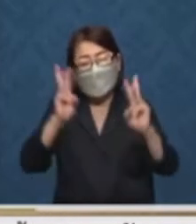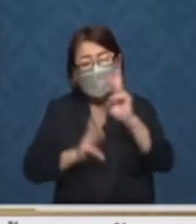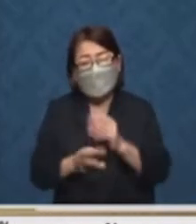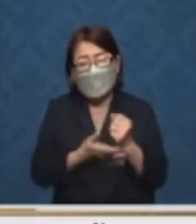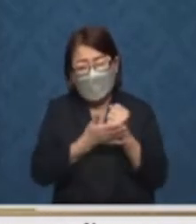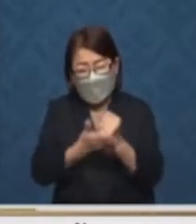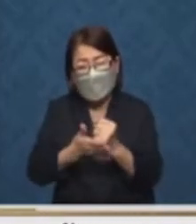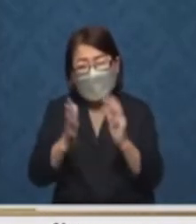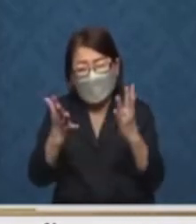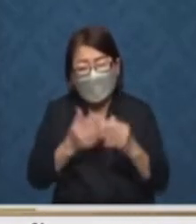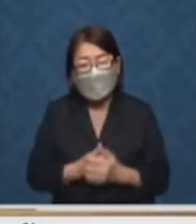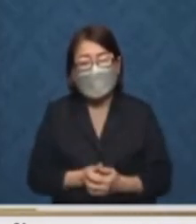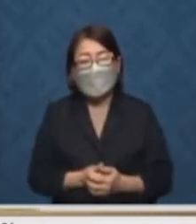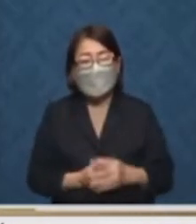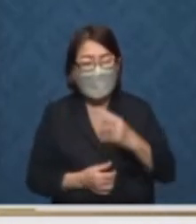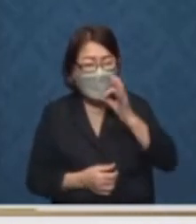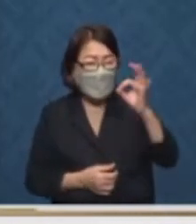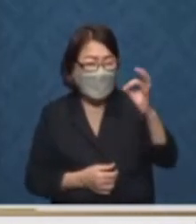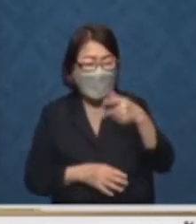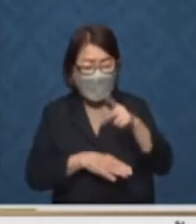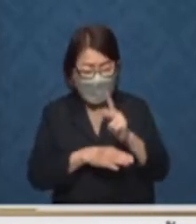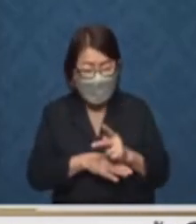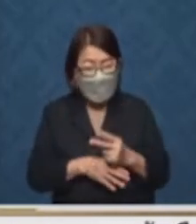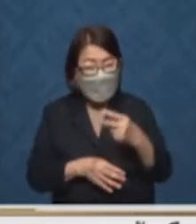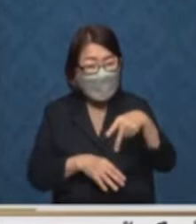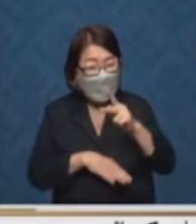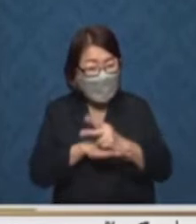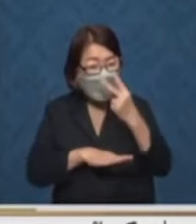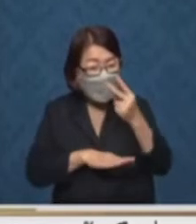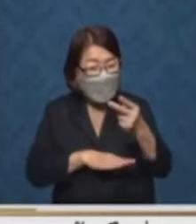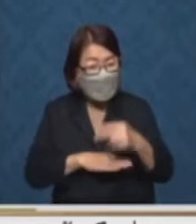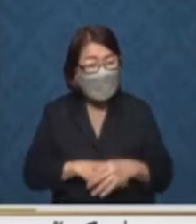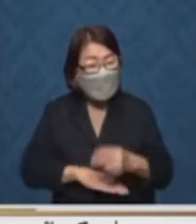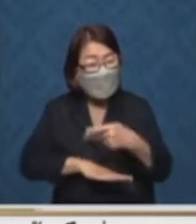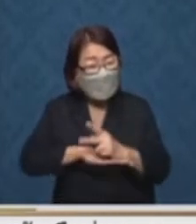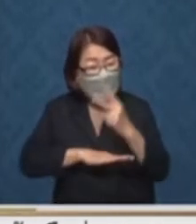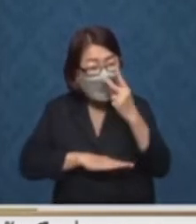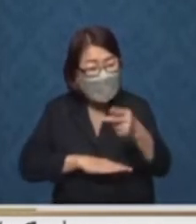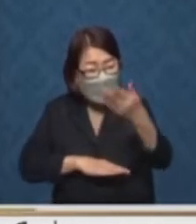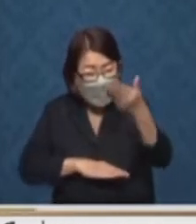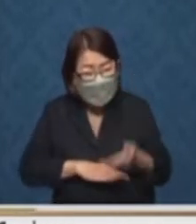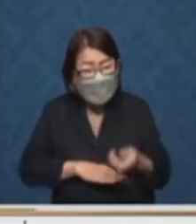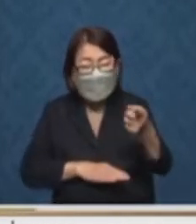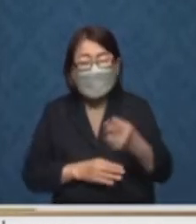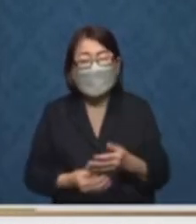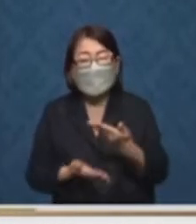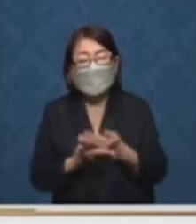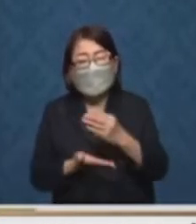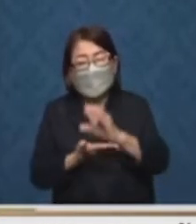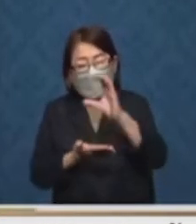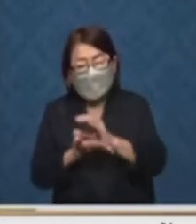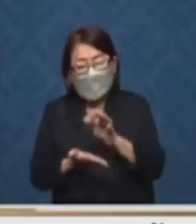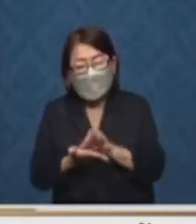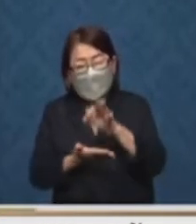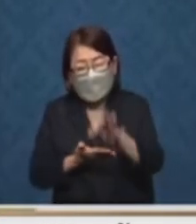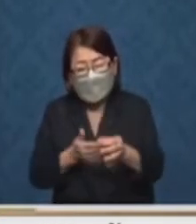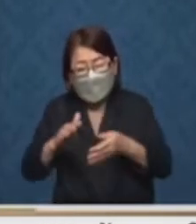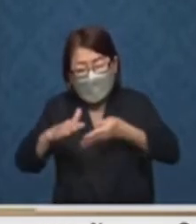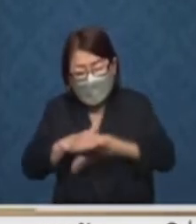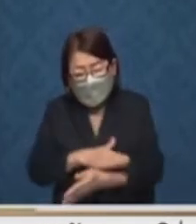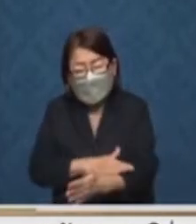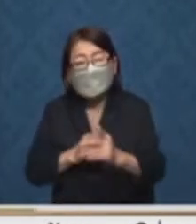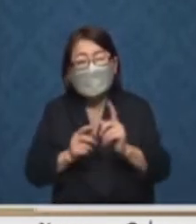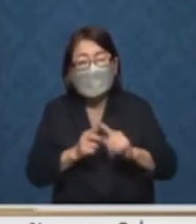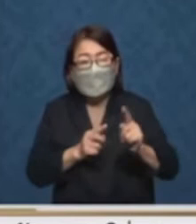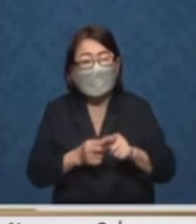ช่วยแต่ผมพ้องท่านประธานเห็นไหมครับท่านประธานดูสิครับเนี่ยงบประมาณจัดซื้อเรือดำน้ำเนี่ย